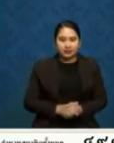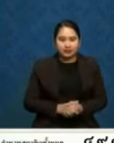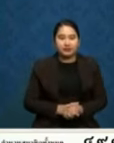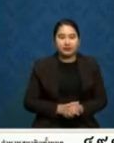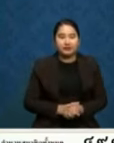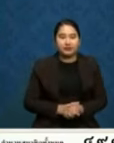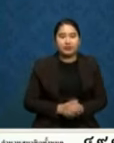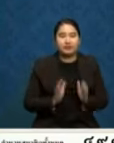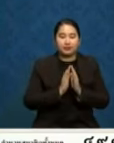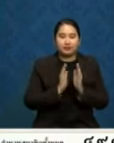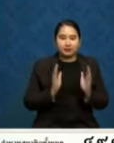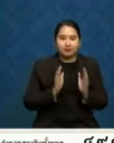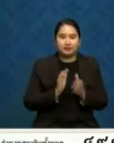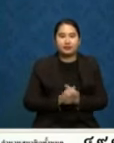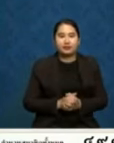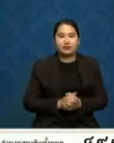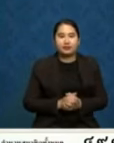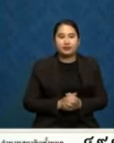ขอบคุณครับ